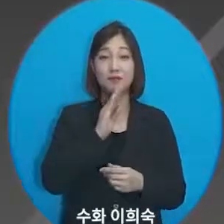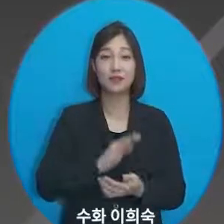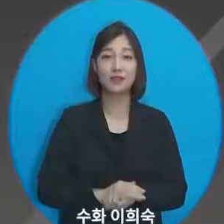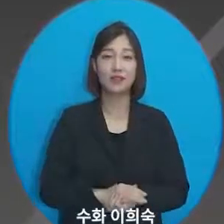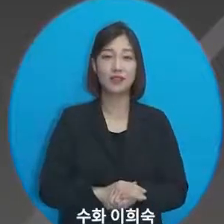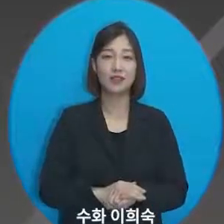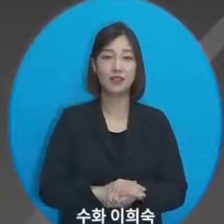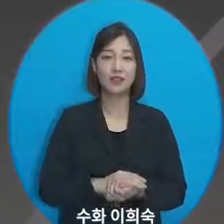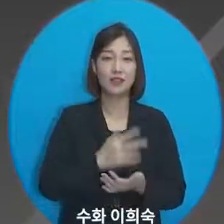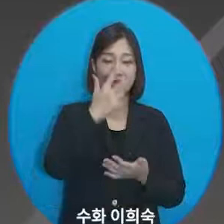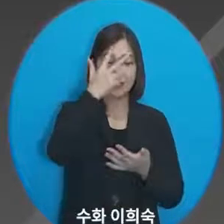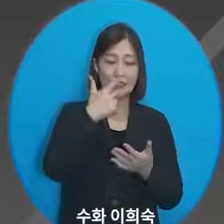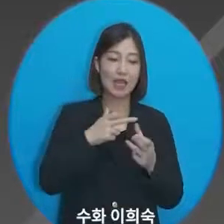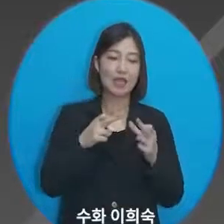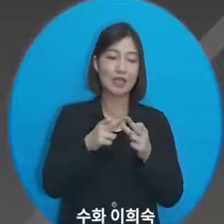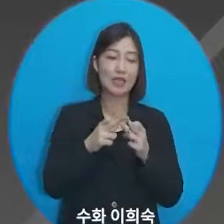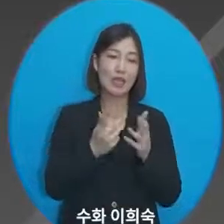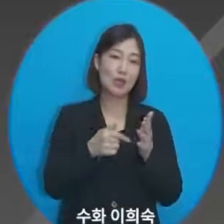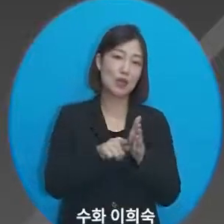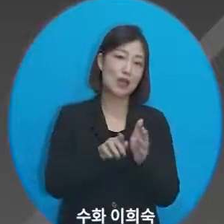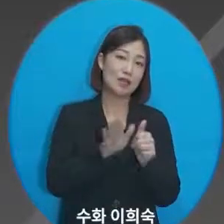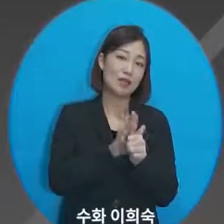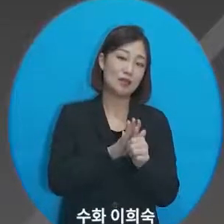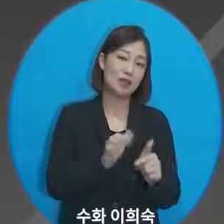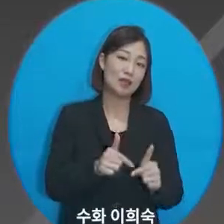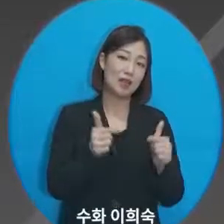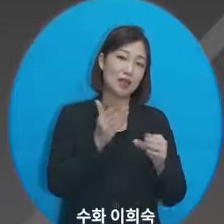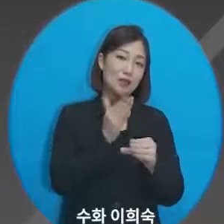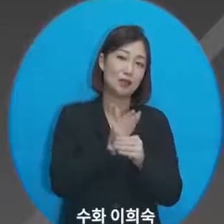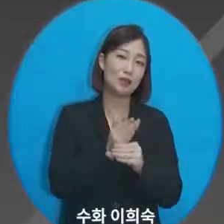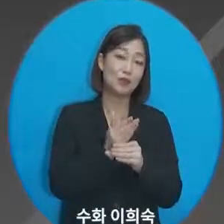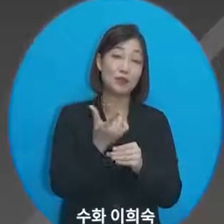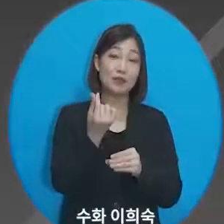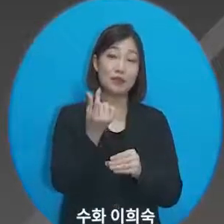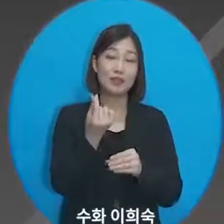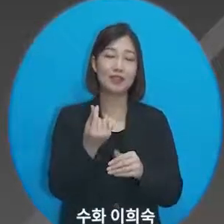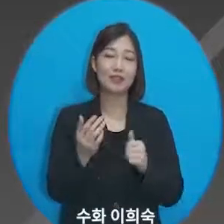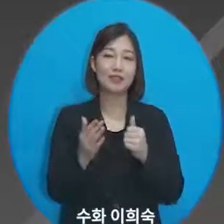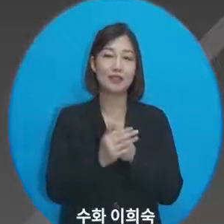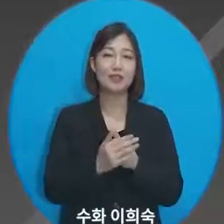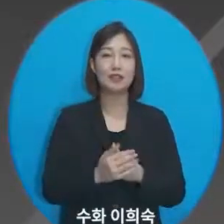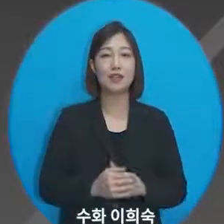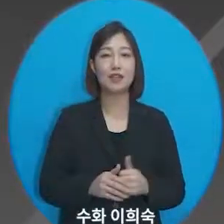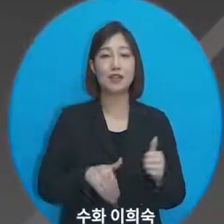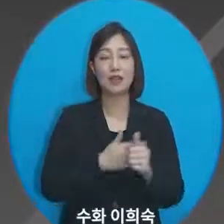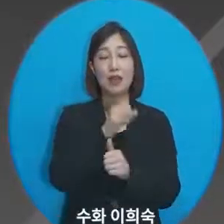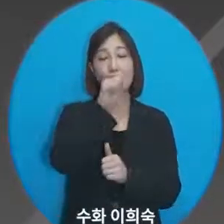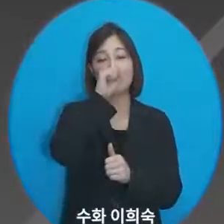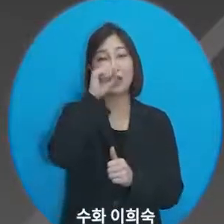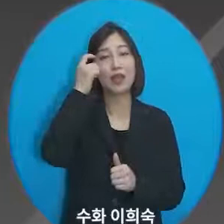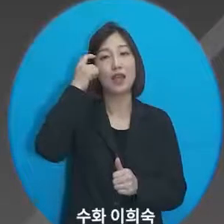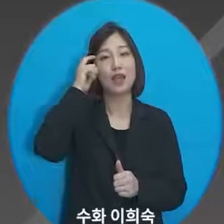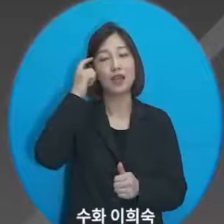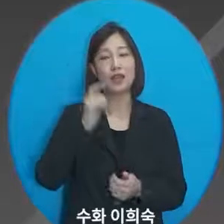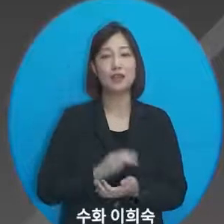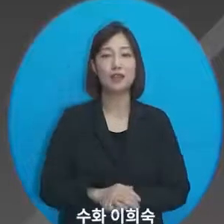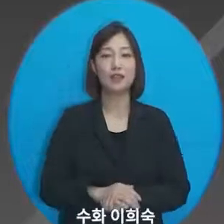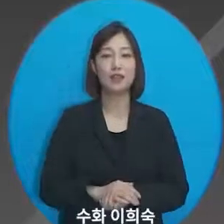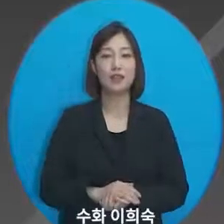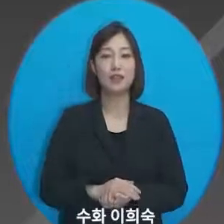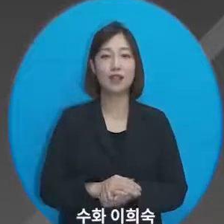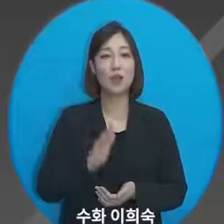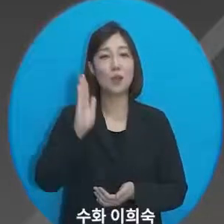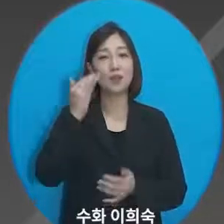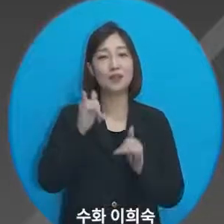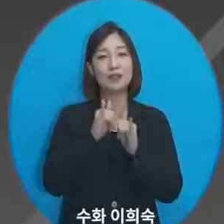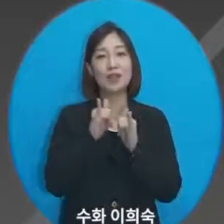서비스 이런 것들도 굉장히 좀 좋은 그 표본이라고 생각이 들고요. 최근에 이제 그 여행을 많이 하고 관광을 많이